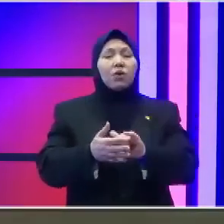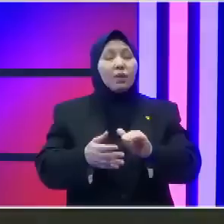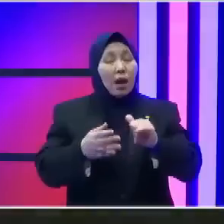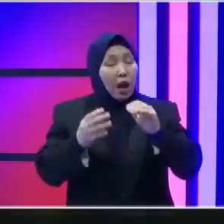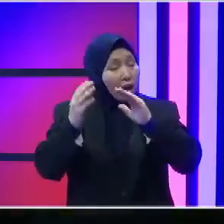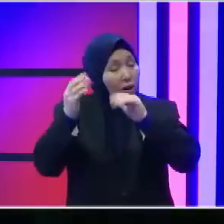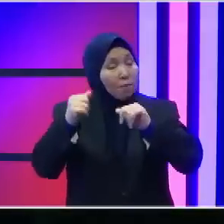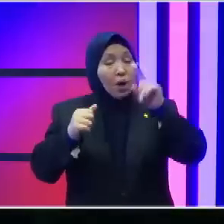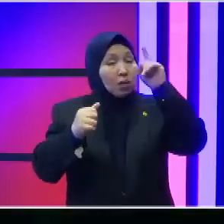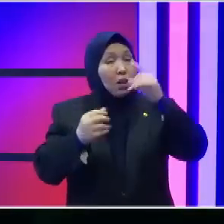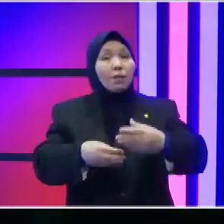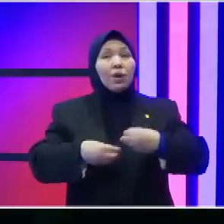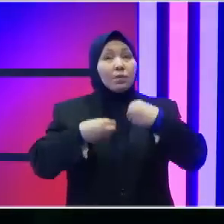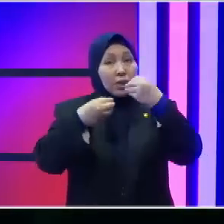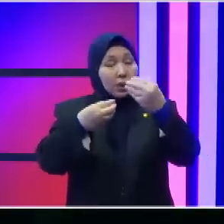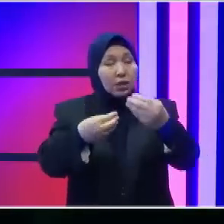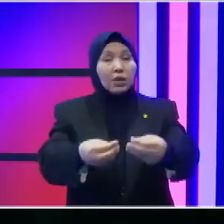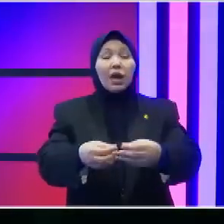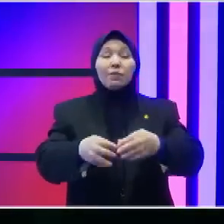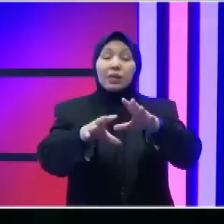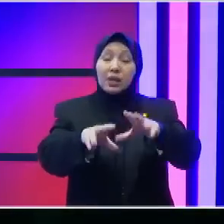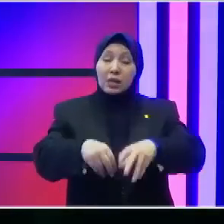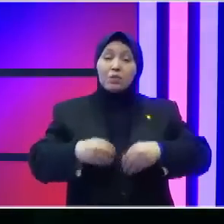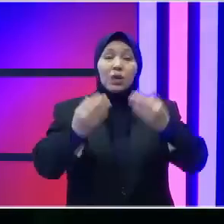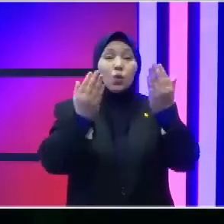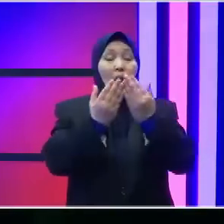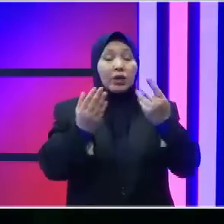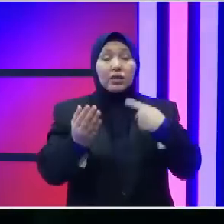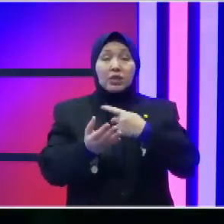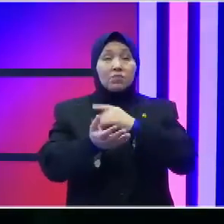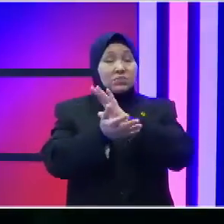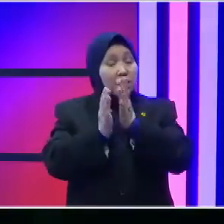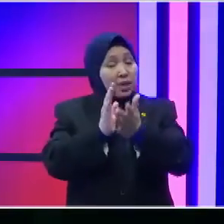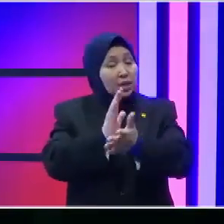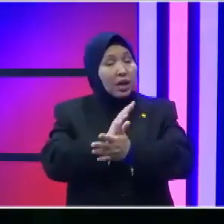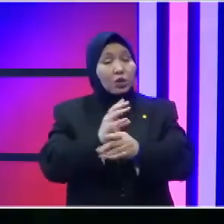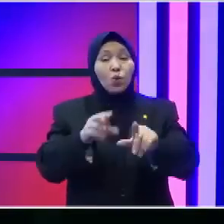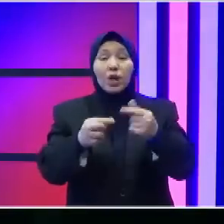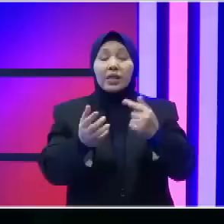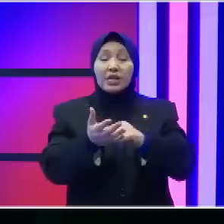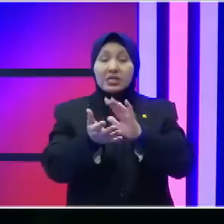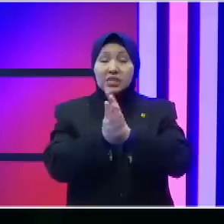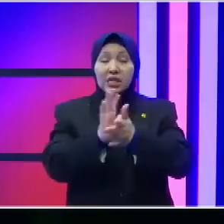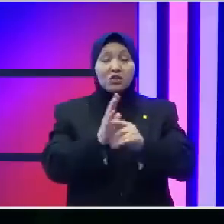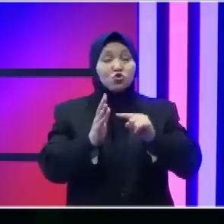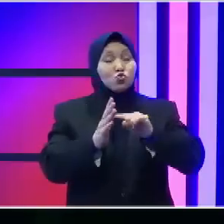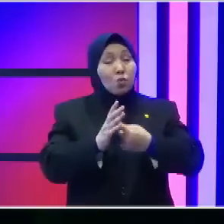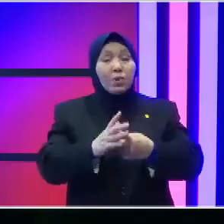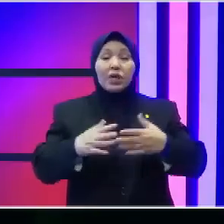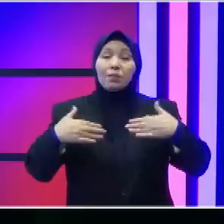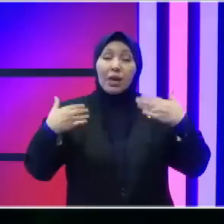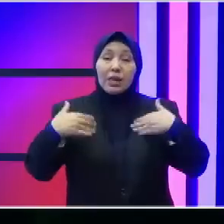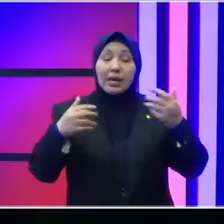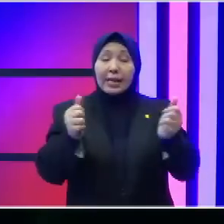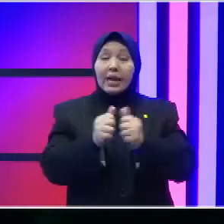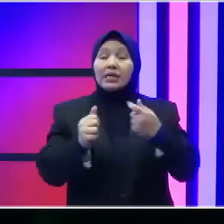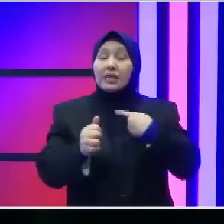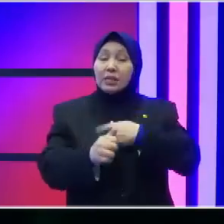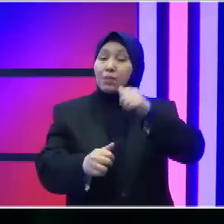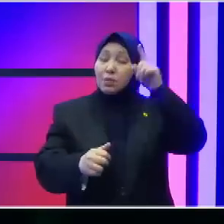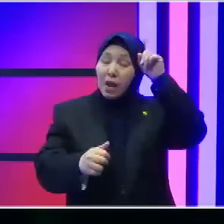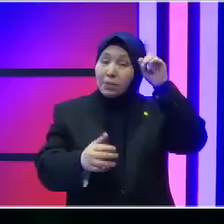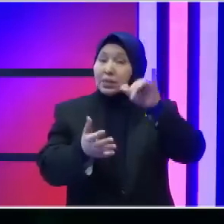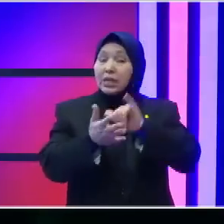Moga-moga Allah memberikan mengkabulkan doa kita, kita menjadikan Al-Quran ini sebagai sumber kebahagiaan dengan kita memahami